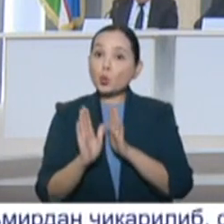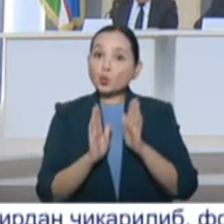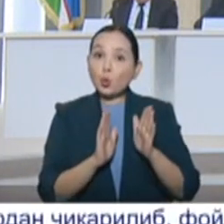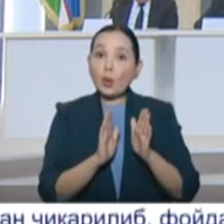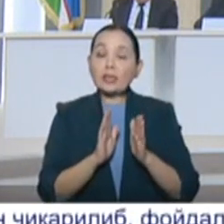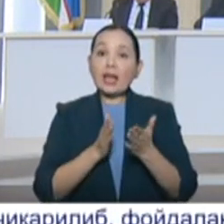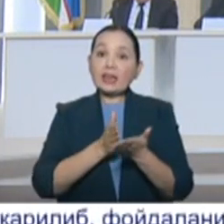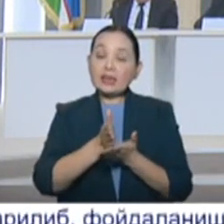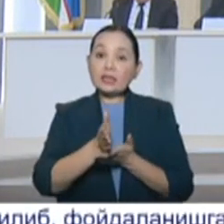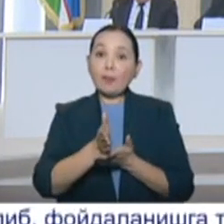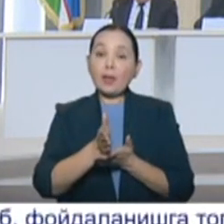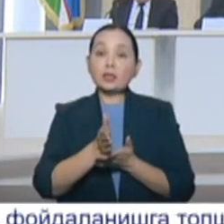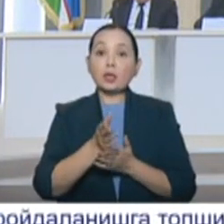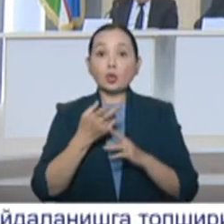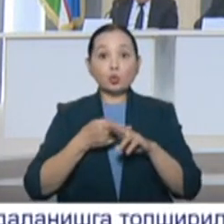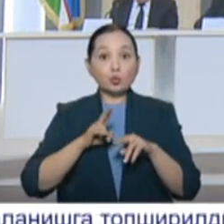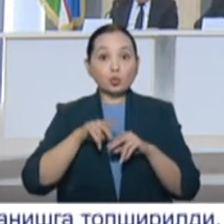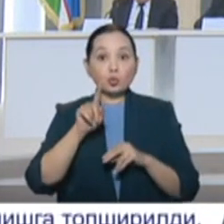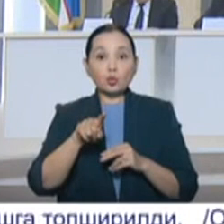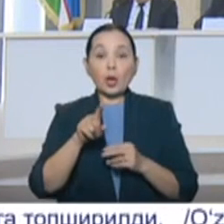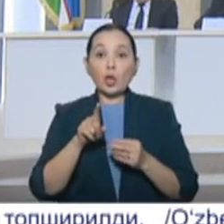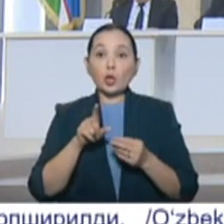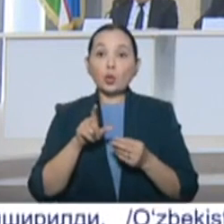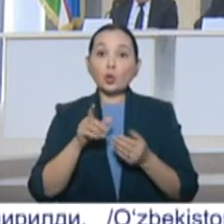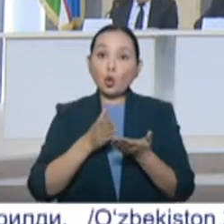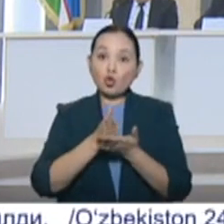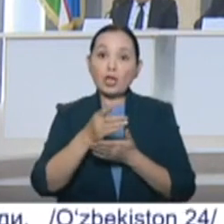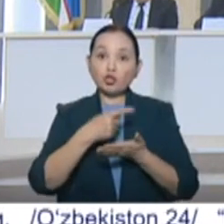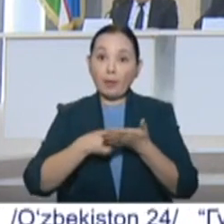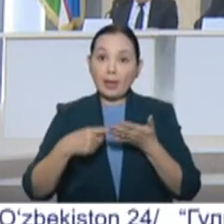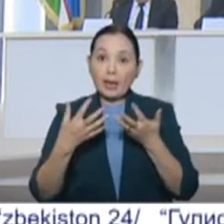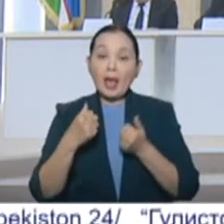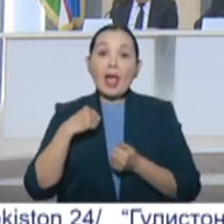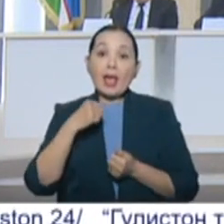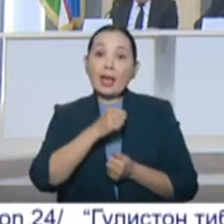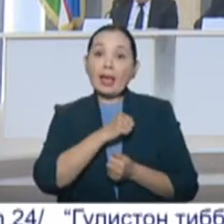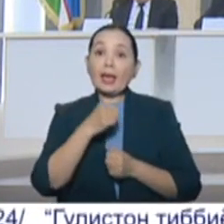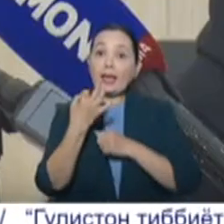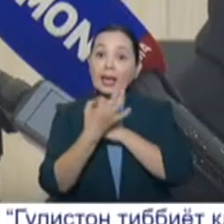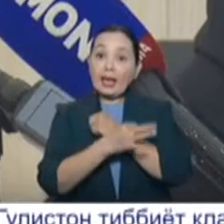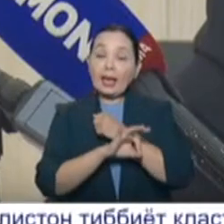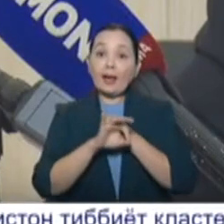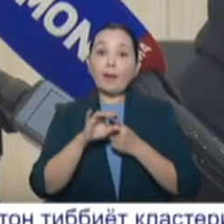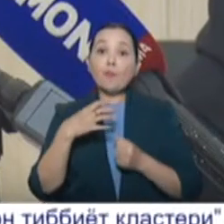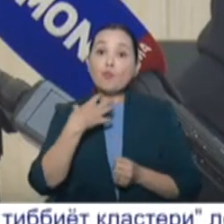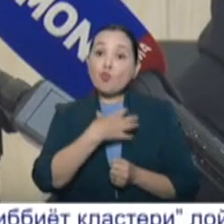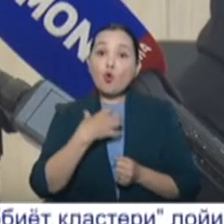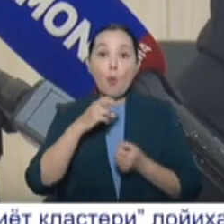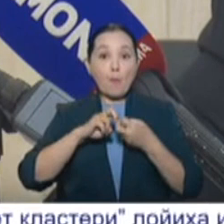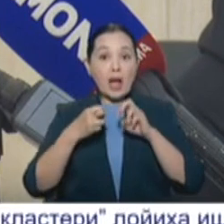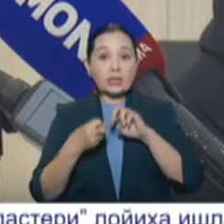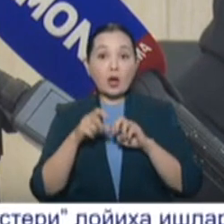va tizimimizni biz shu yo'nalishga belgiladik. Eng keyingi eng muhim masala